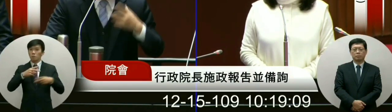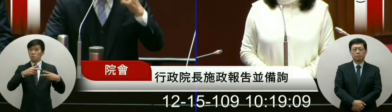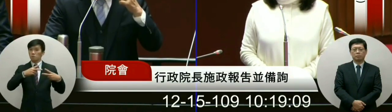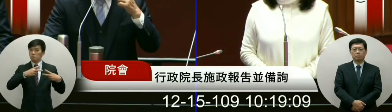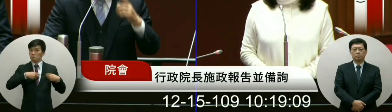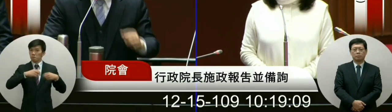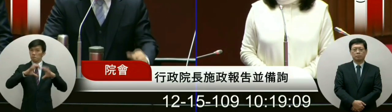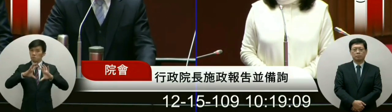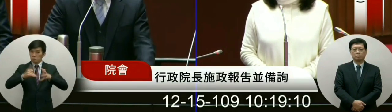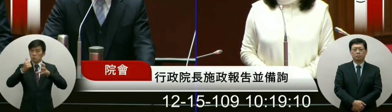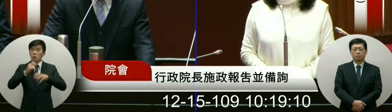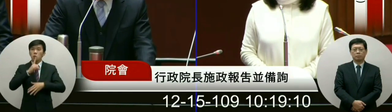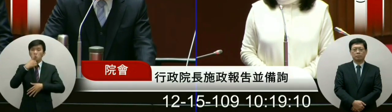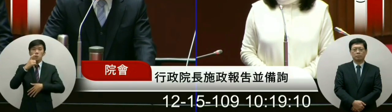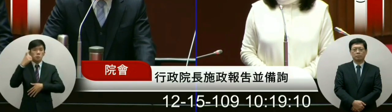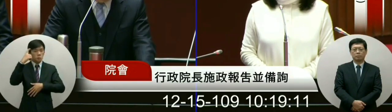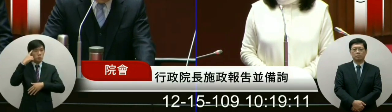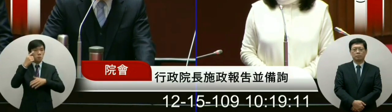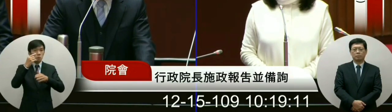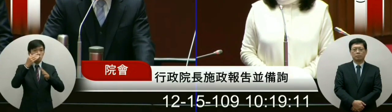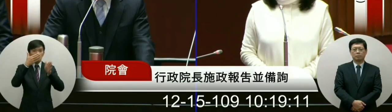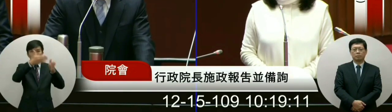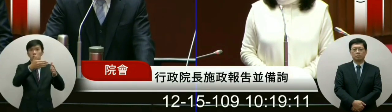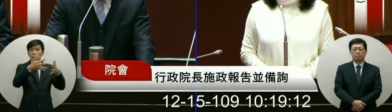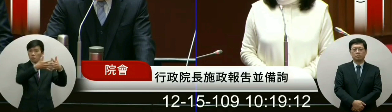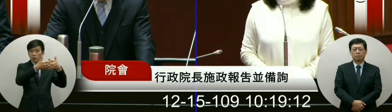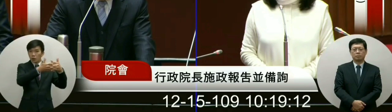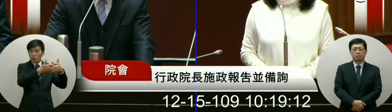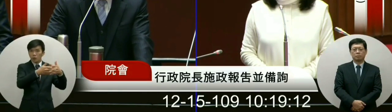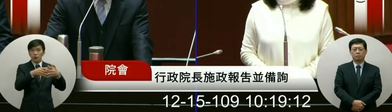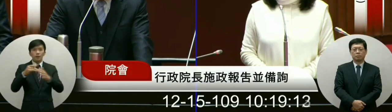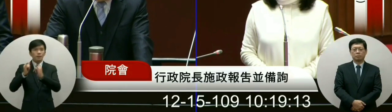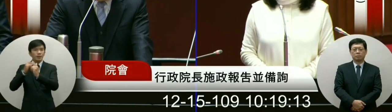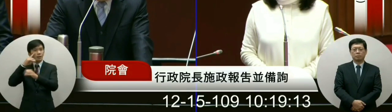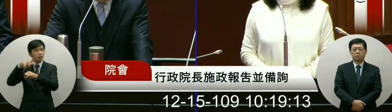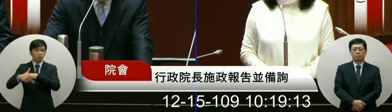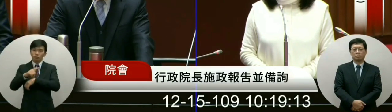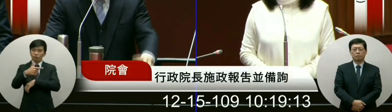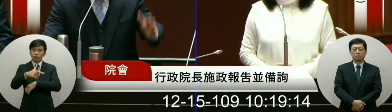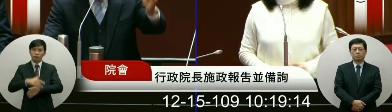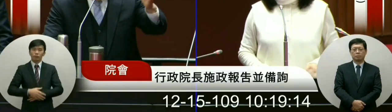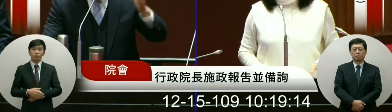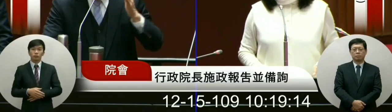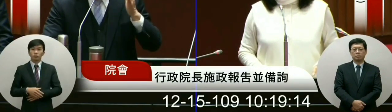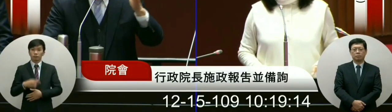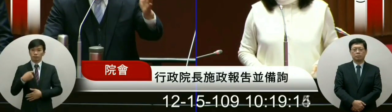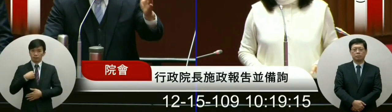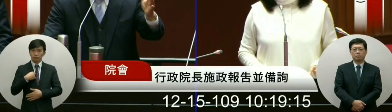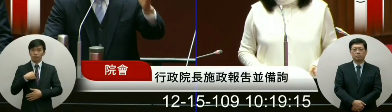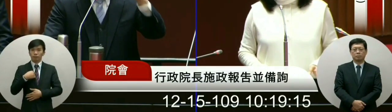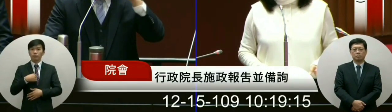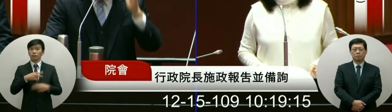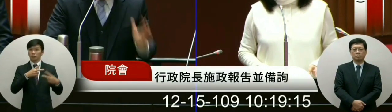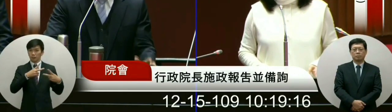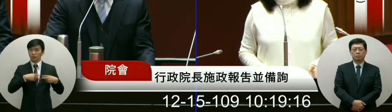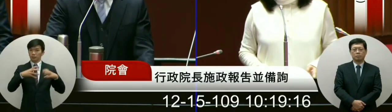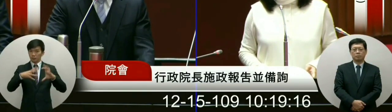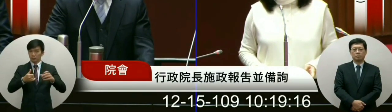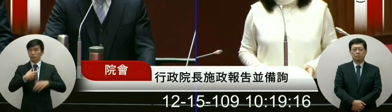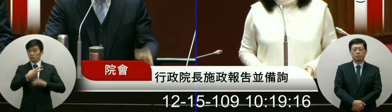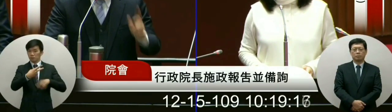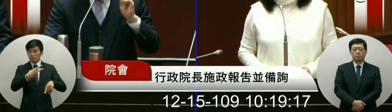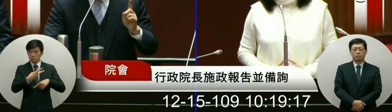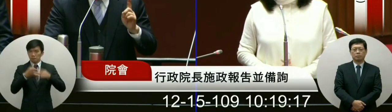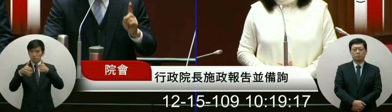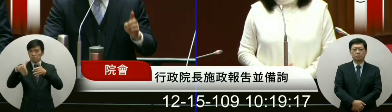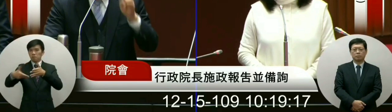没有人民，只有美国，这不正确的。我和蔡总统就这个问题整个的